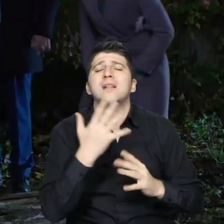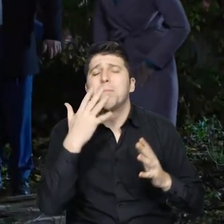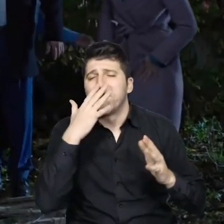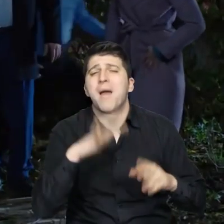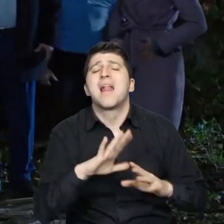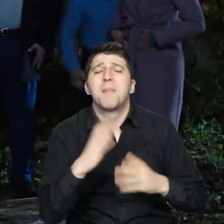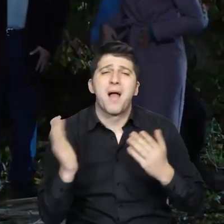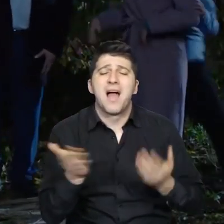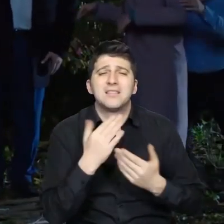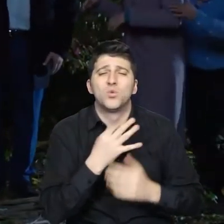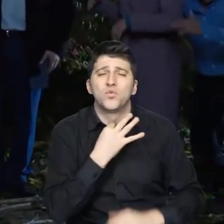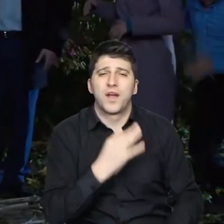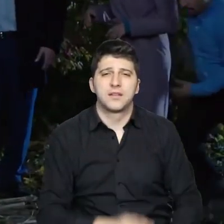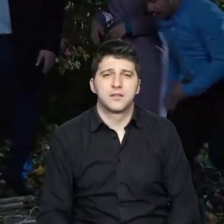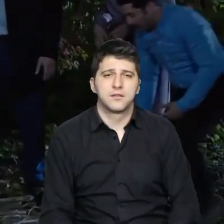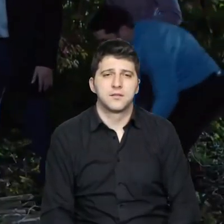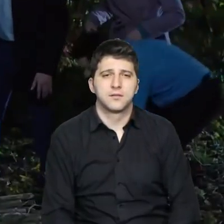ne olur.